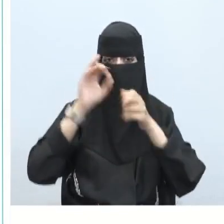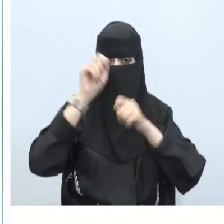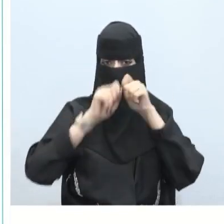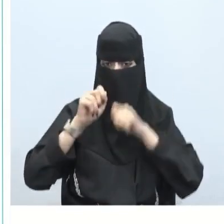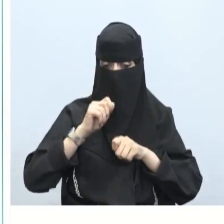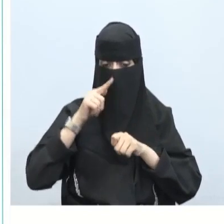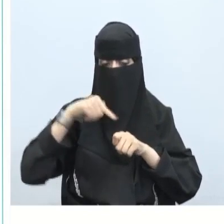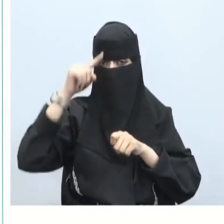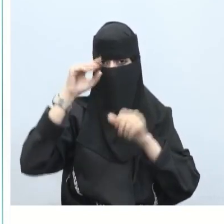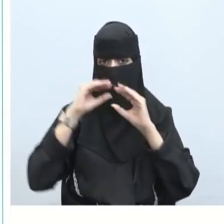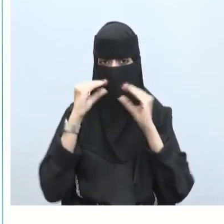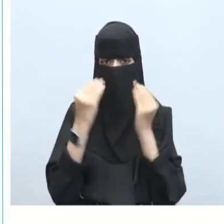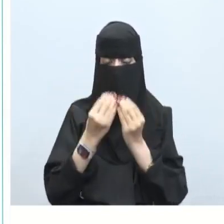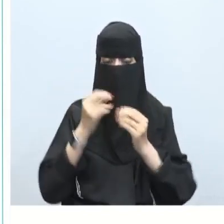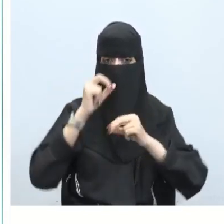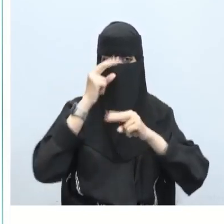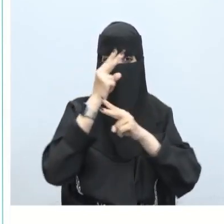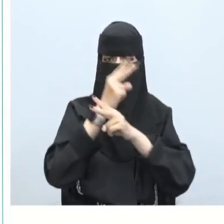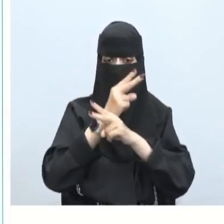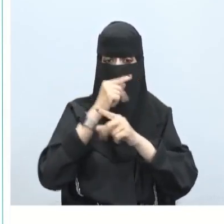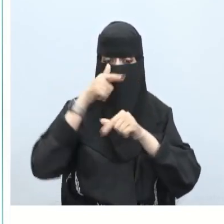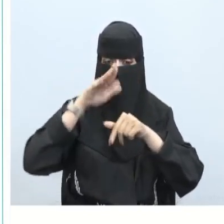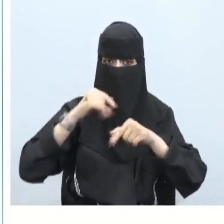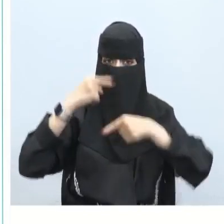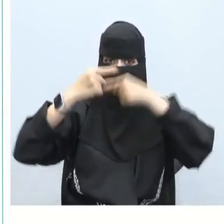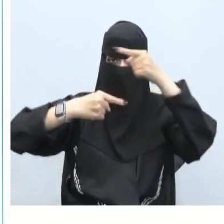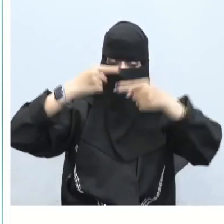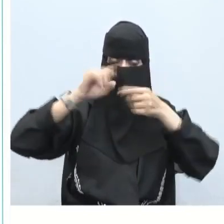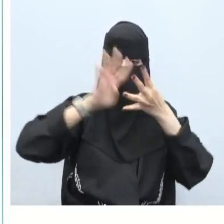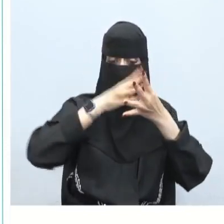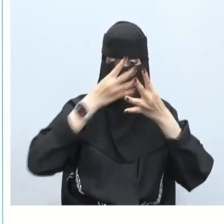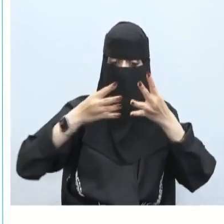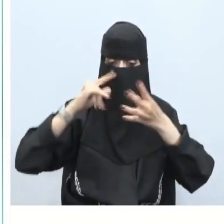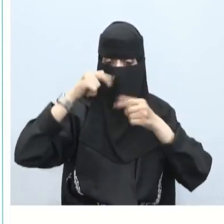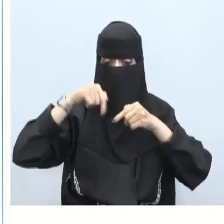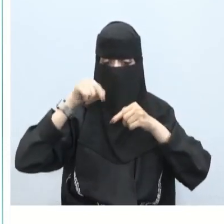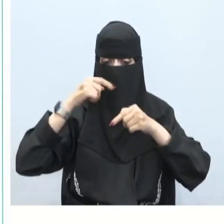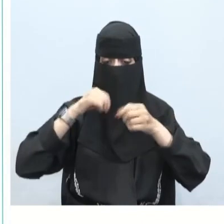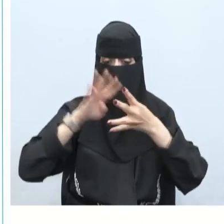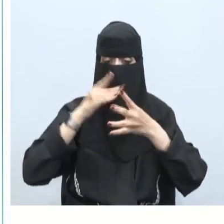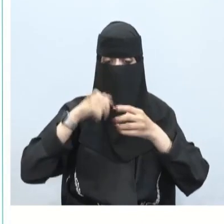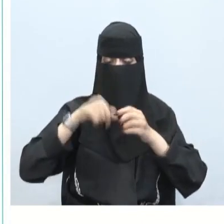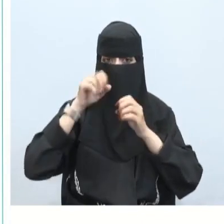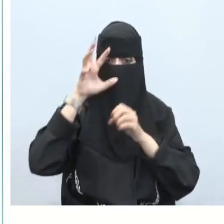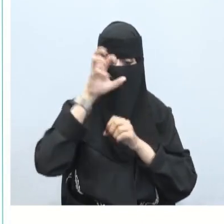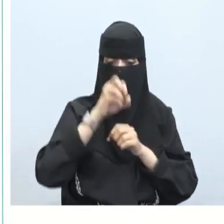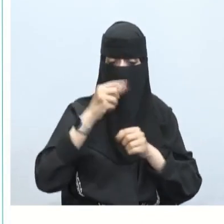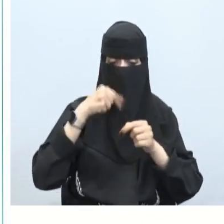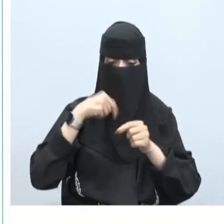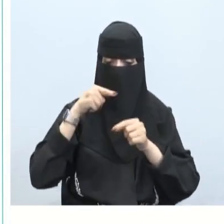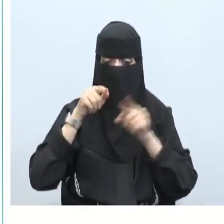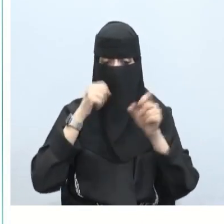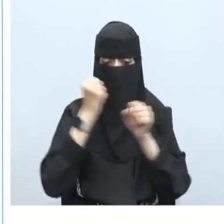فمثلا اداره المشروعات هنالك تتابع الجداول الزمنيه المشروع والاعمال وقوائم العمل